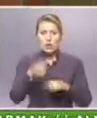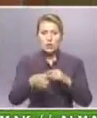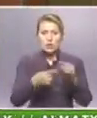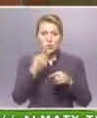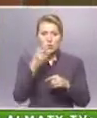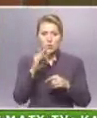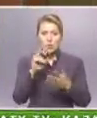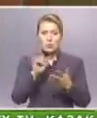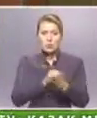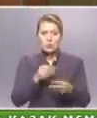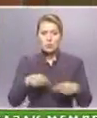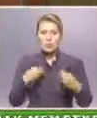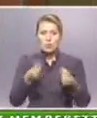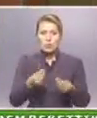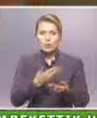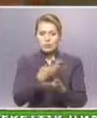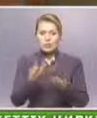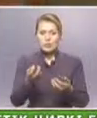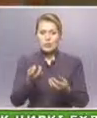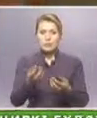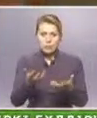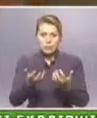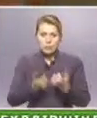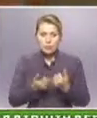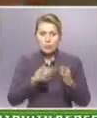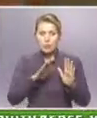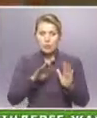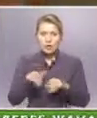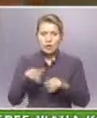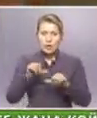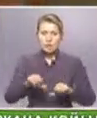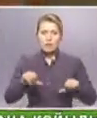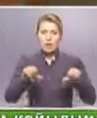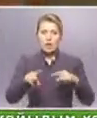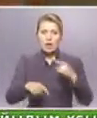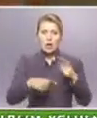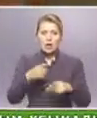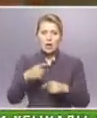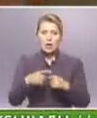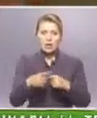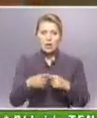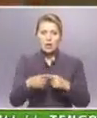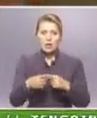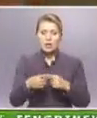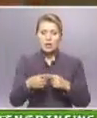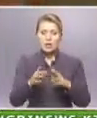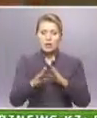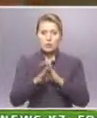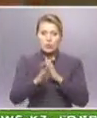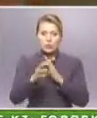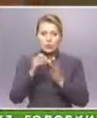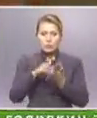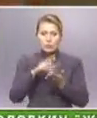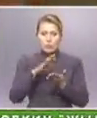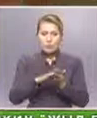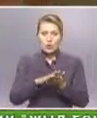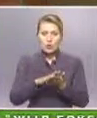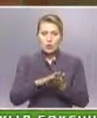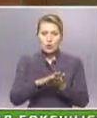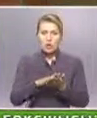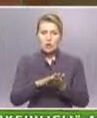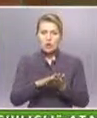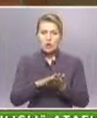соңғы құжаттарын өткізіп, құжаттар бізге келеді. Кегеннен кейін біз комиссия арқылы кезекке қоямыз, кезекке